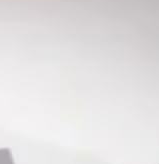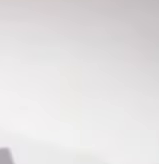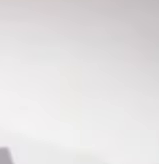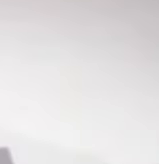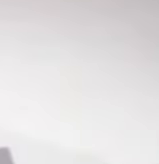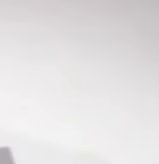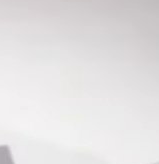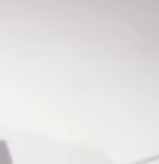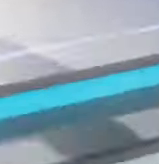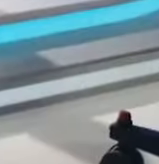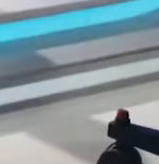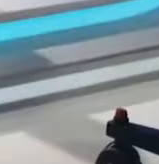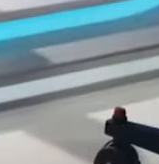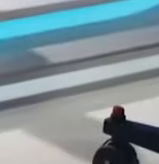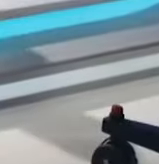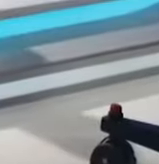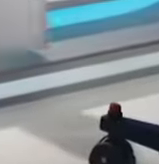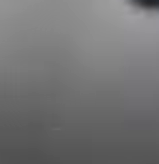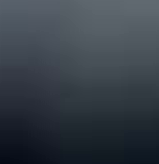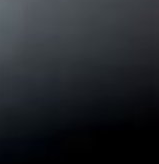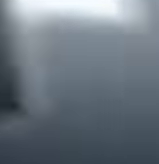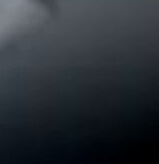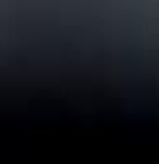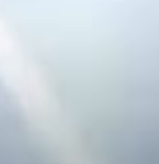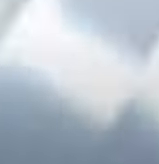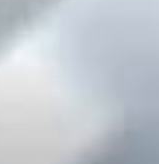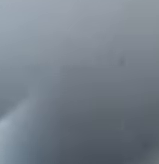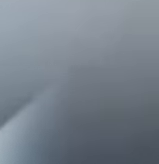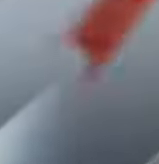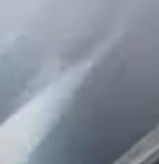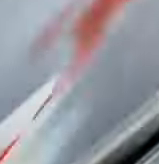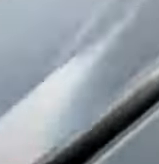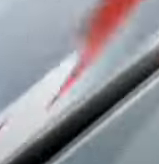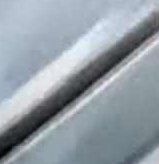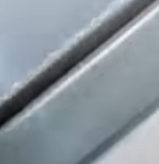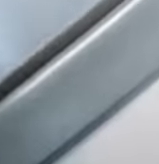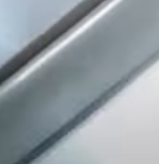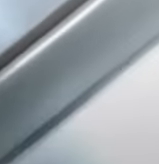Live mula sa GMA Network Center, ito ang 24 Oras.